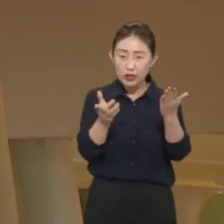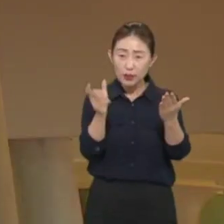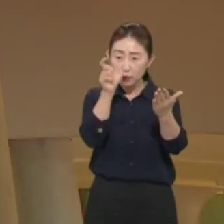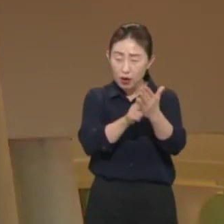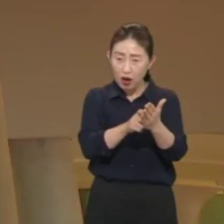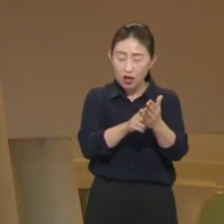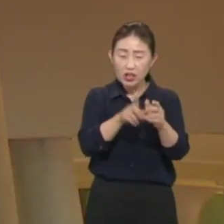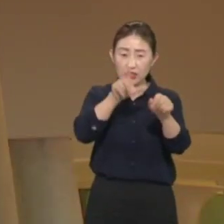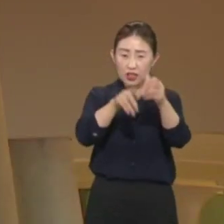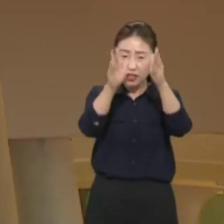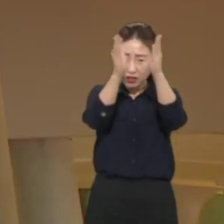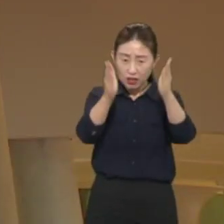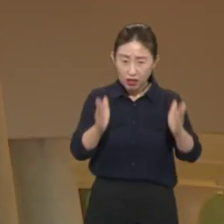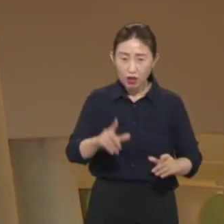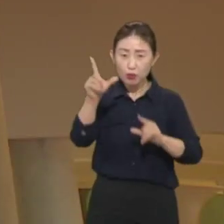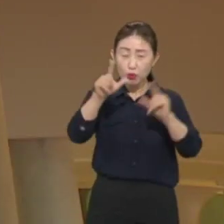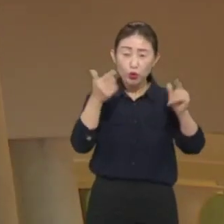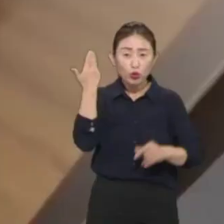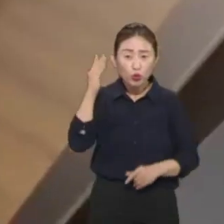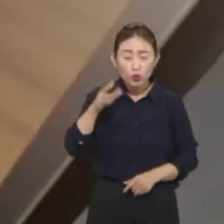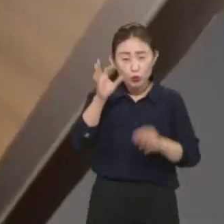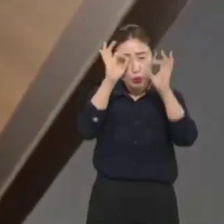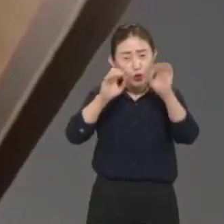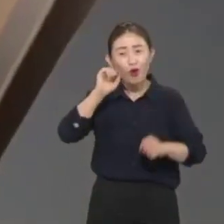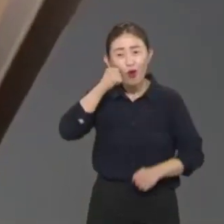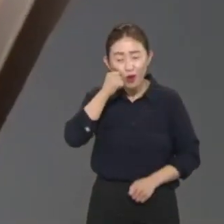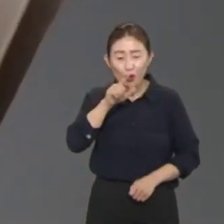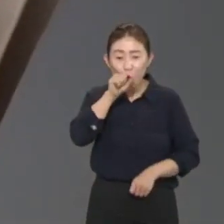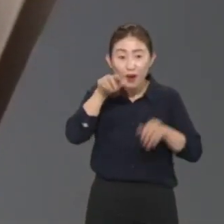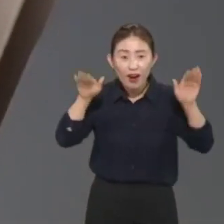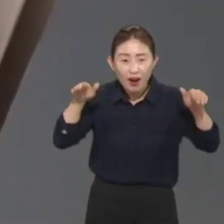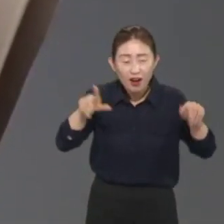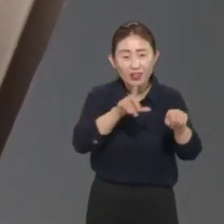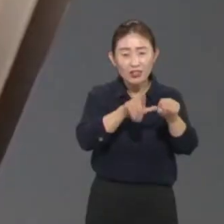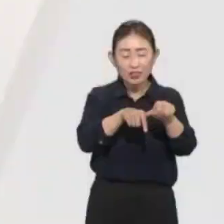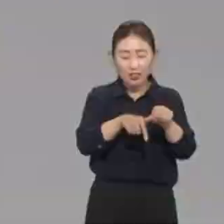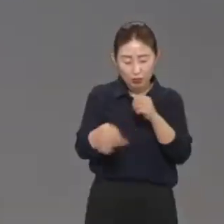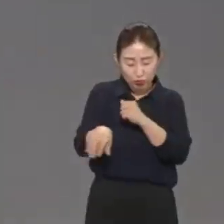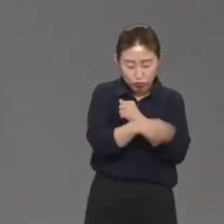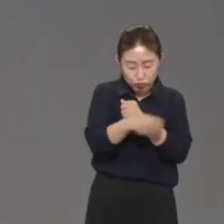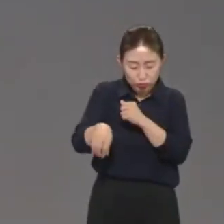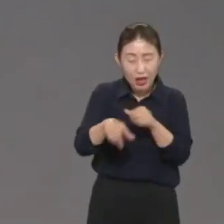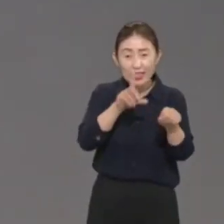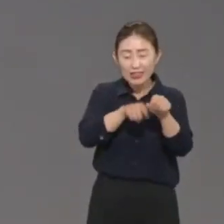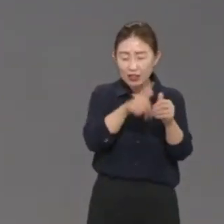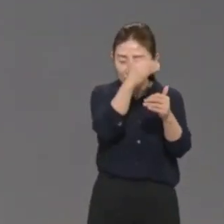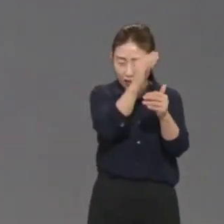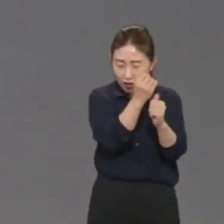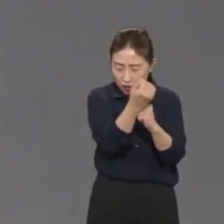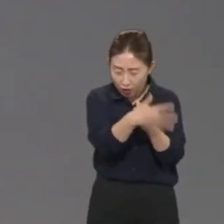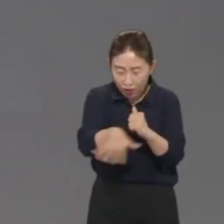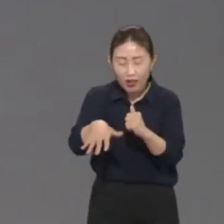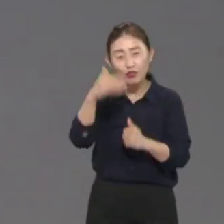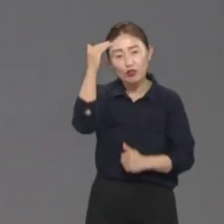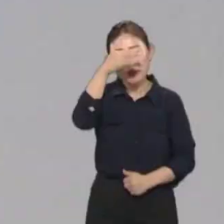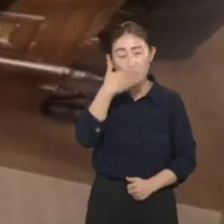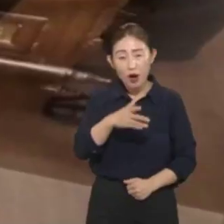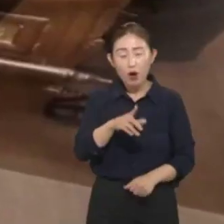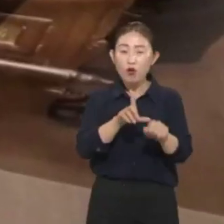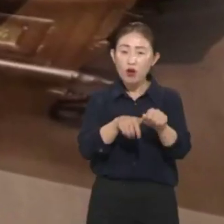카리용의 모형을 포함해 요즘 좀처럼 만나기 힘든 뻐꾸기와 괴종시계 등 다양한 시계 전시를 통해 시계의